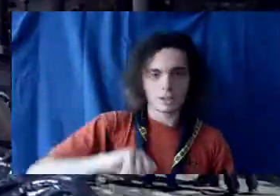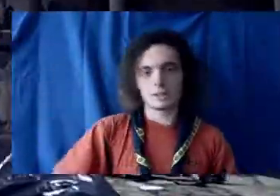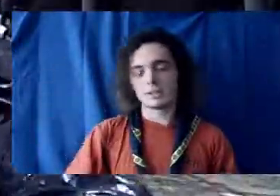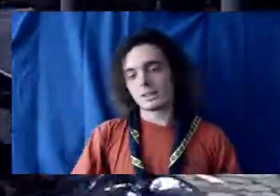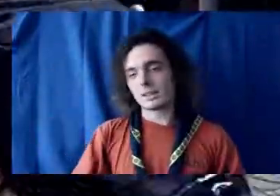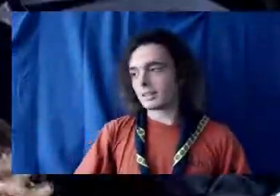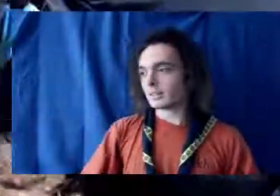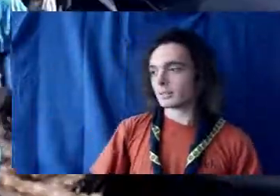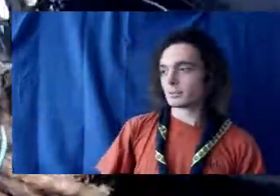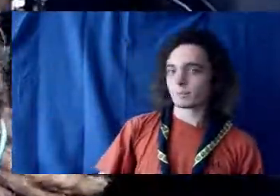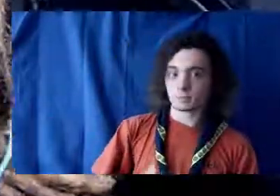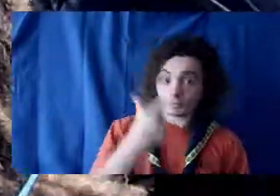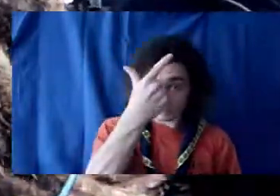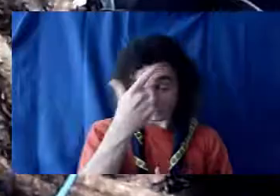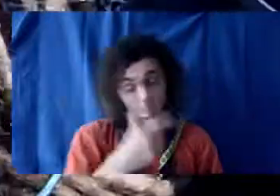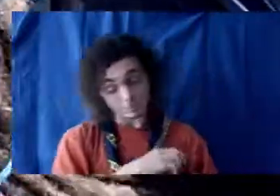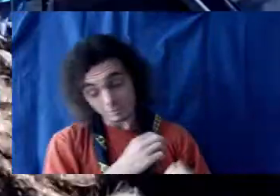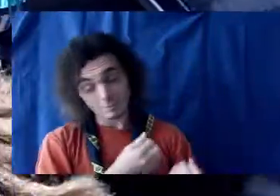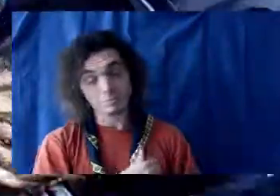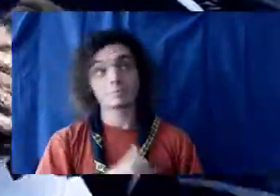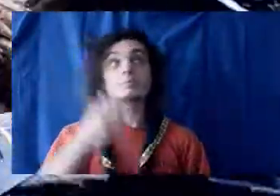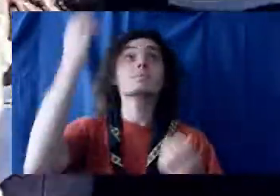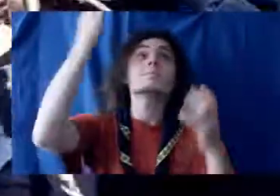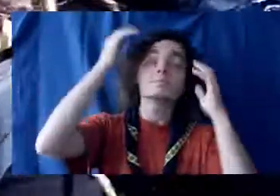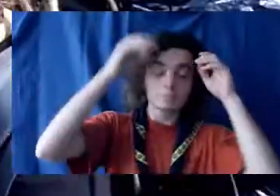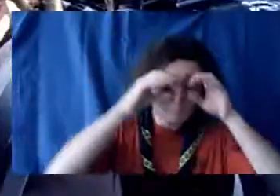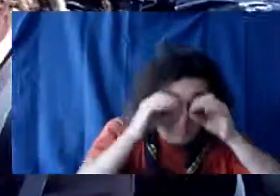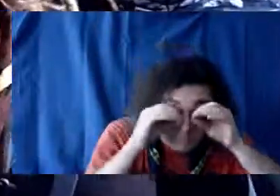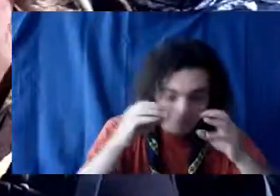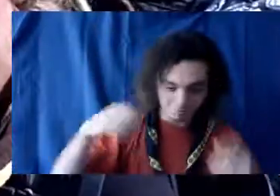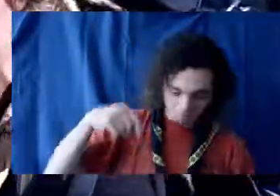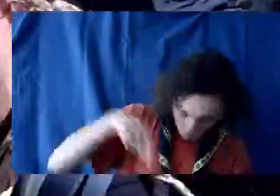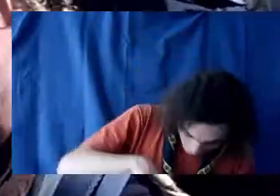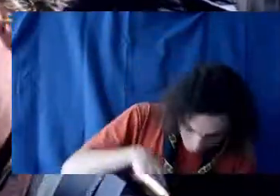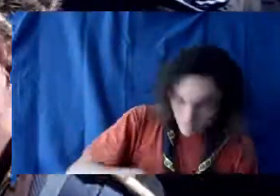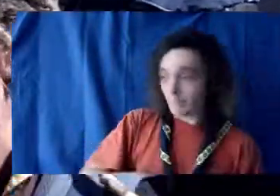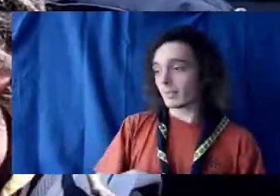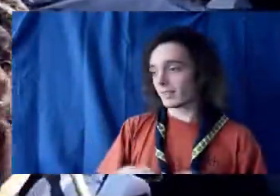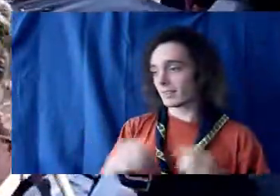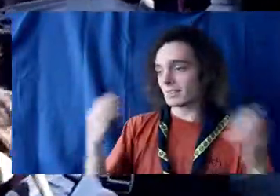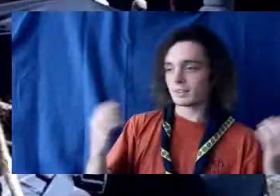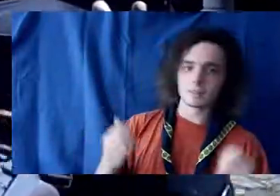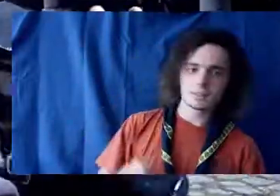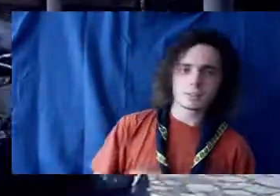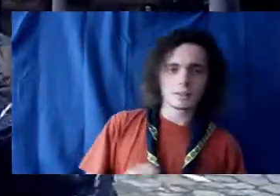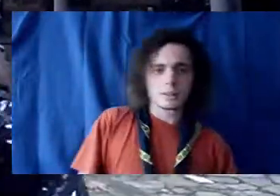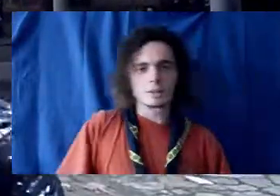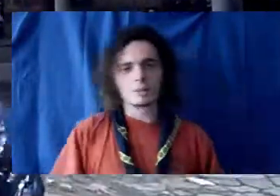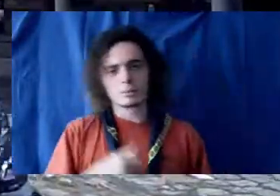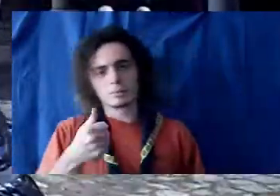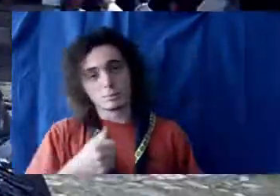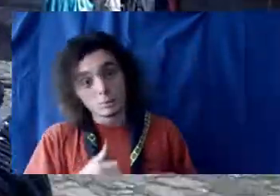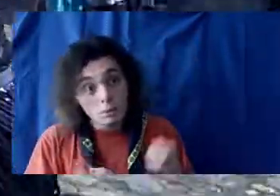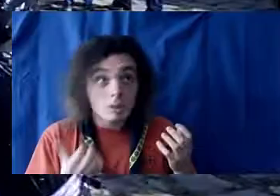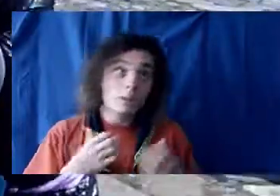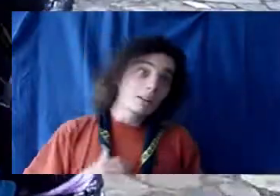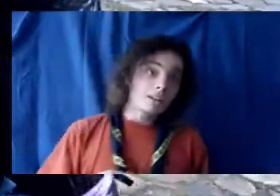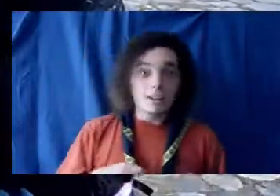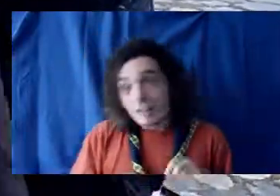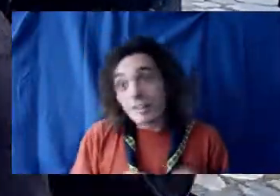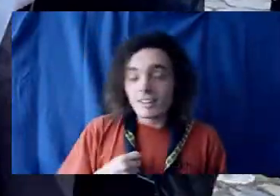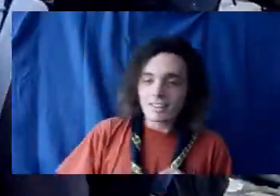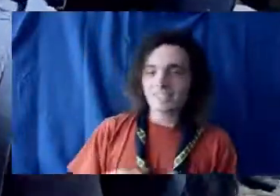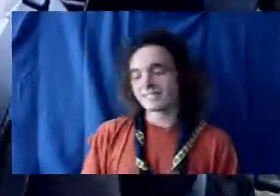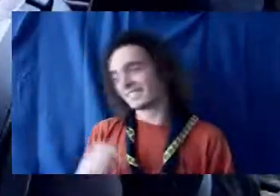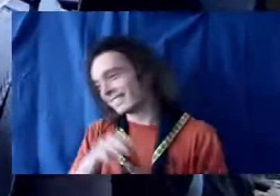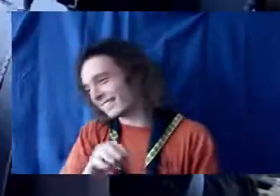Rila. Před dvouma dnama jsme z toho pohoří koukali přímo sem dolů na ten klášter a říkali jsme si, jak to je ještě daleko, ale